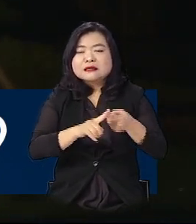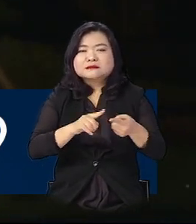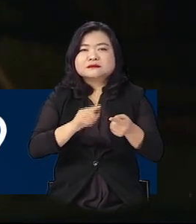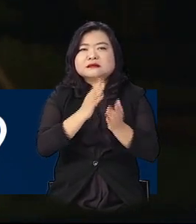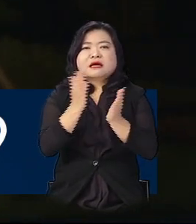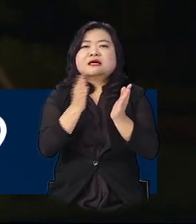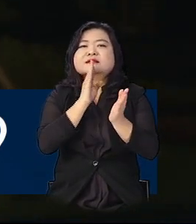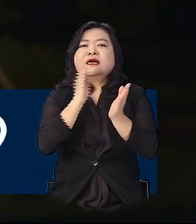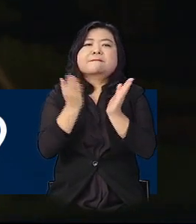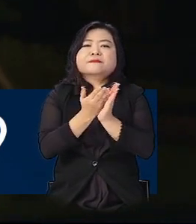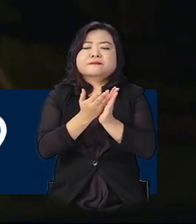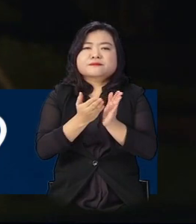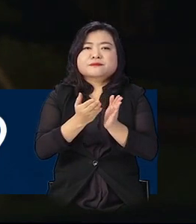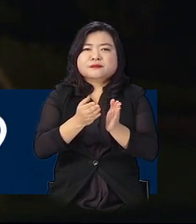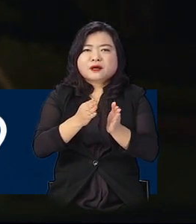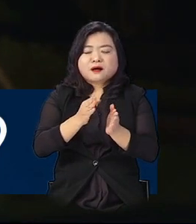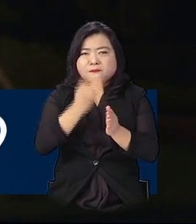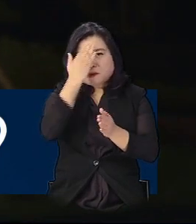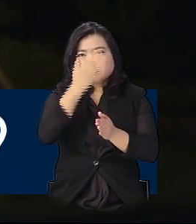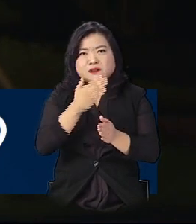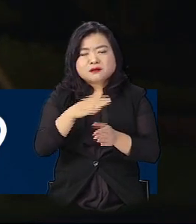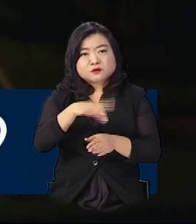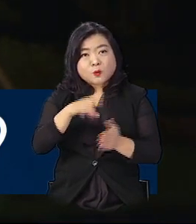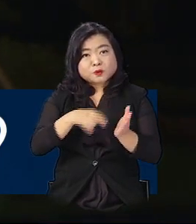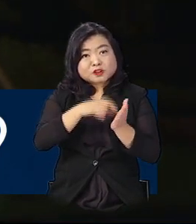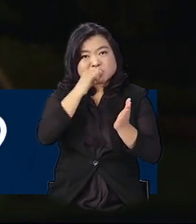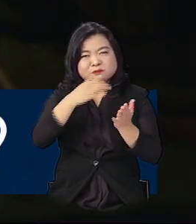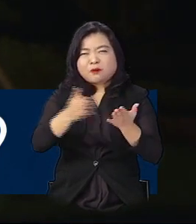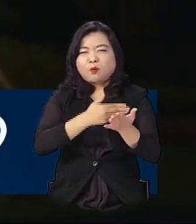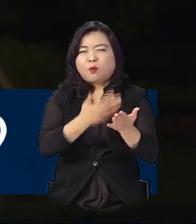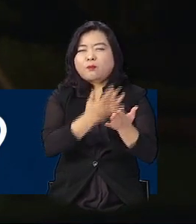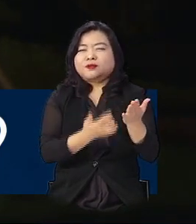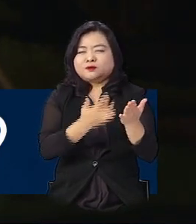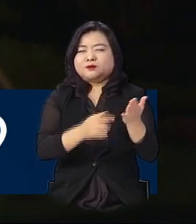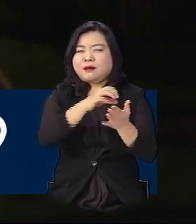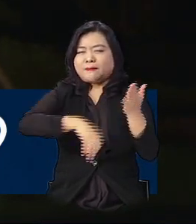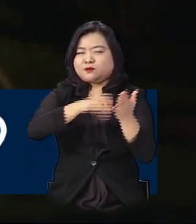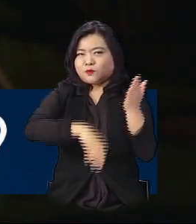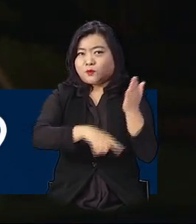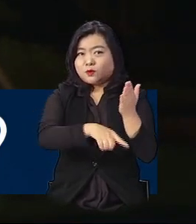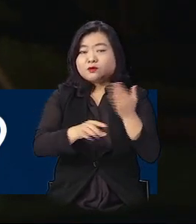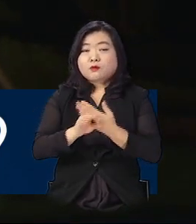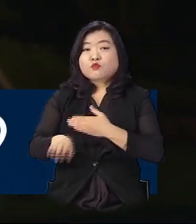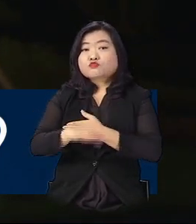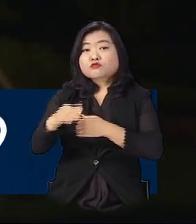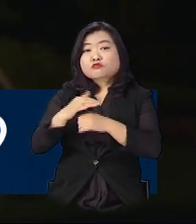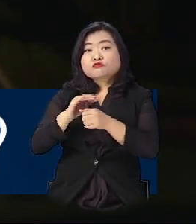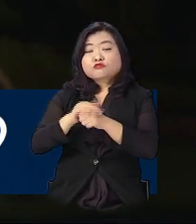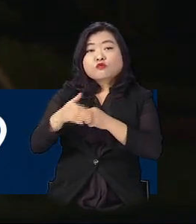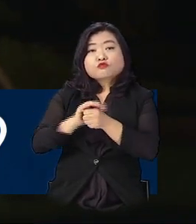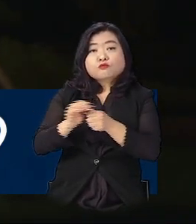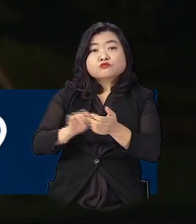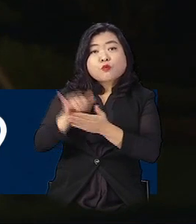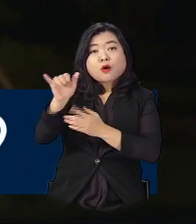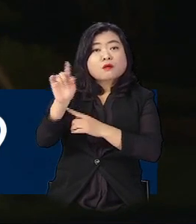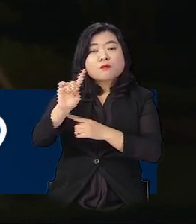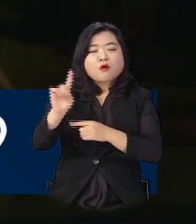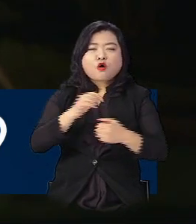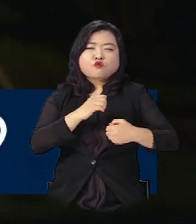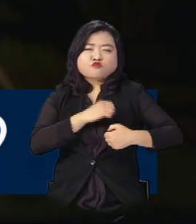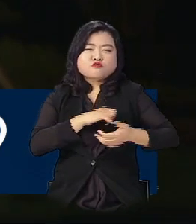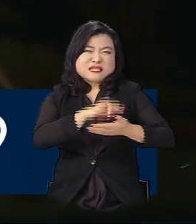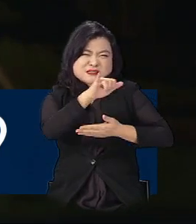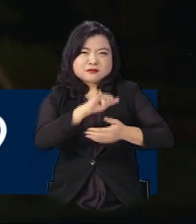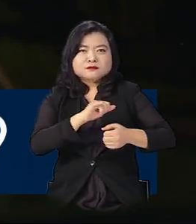예타 면제란 이야기가 처음에는 있었는데 나중에는 국회에서 다 빠졌습니다. 그럼 우리 공항은 군공항 이전은